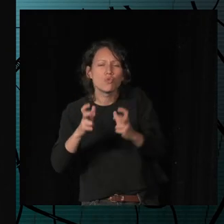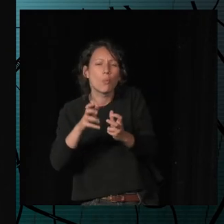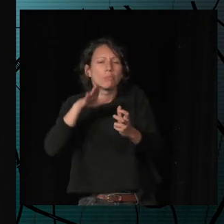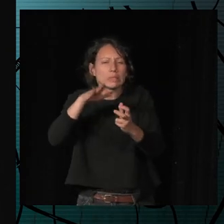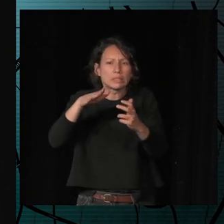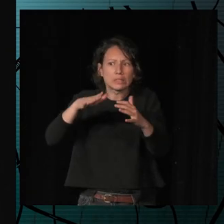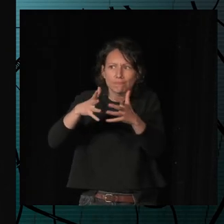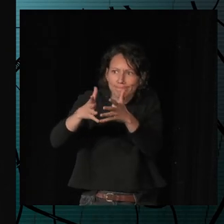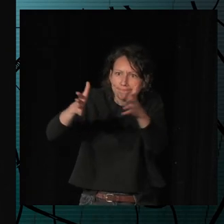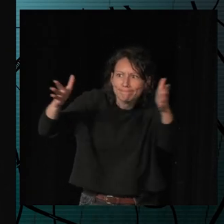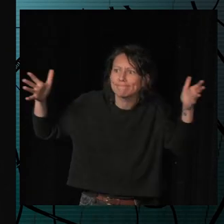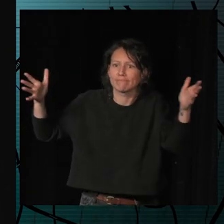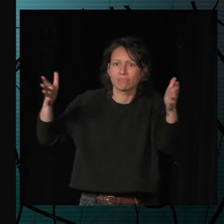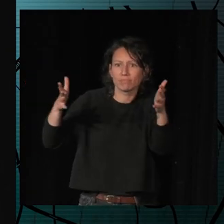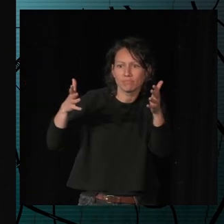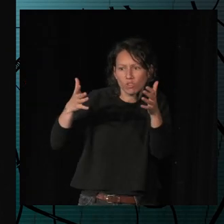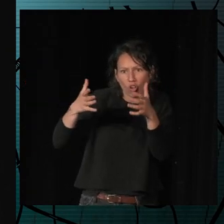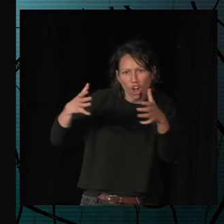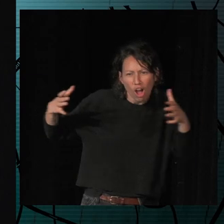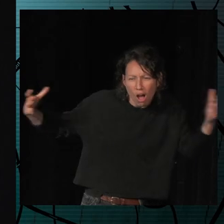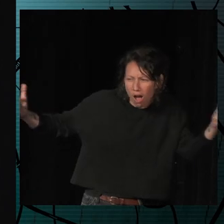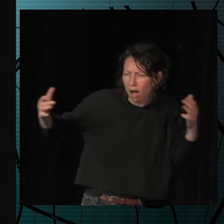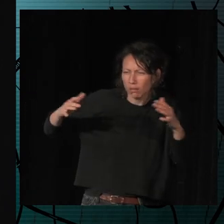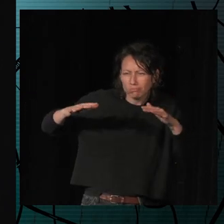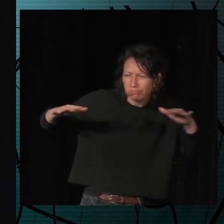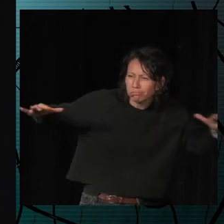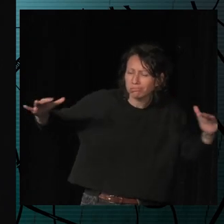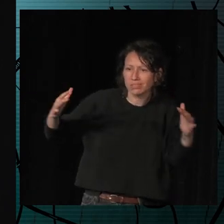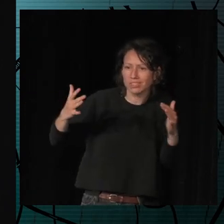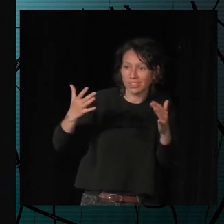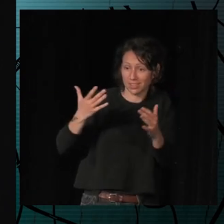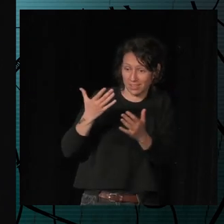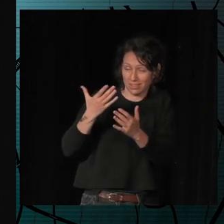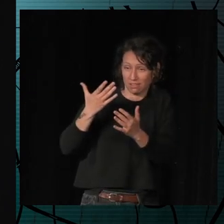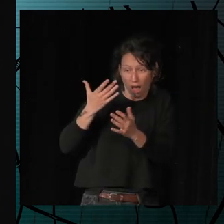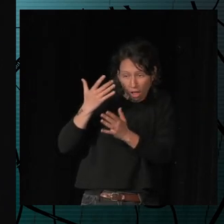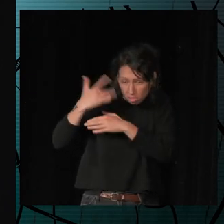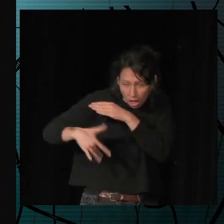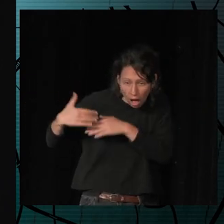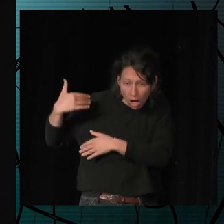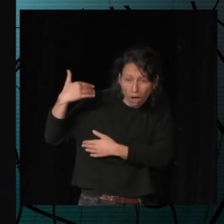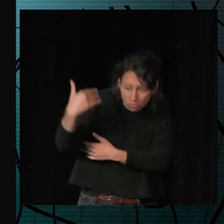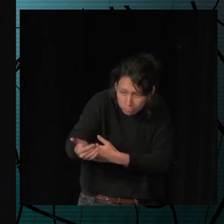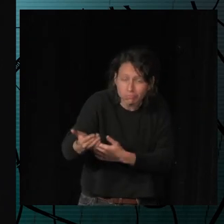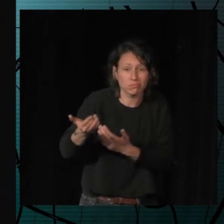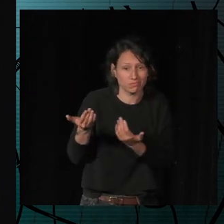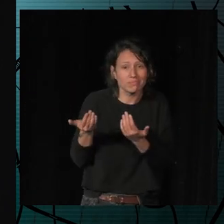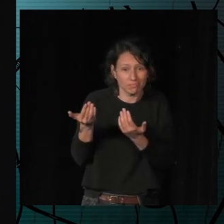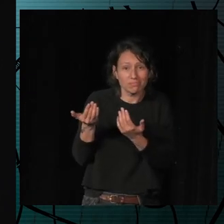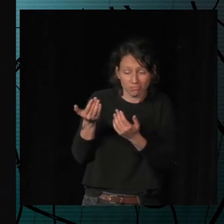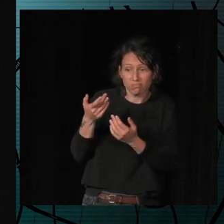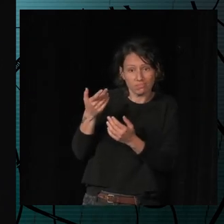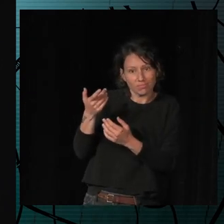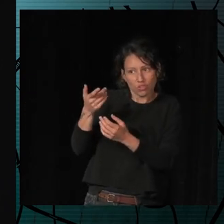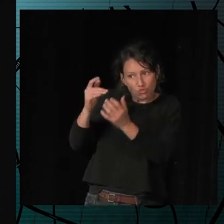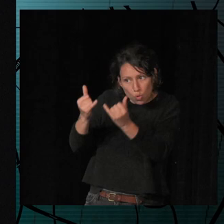série devait passer par cet exercice là d'ouvrir les jeux et euh il a fallu attendre quand même assez tard pour avoir des jeux